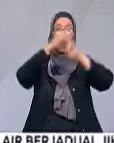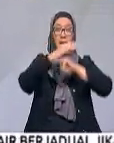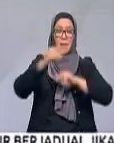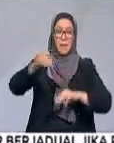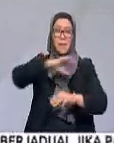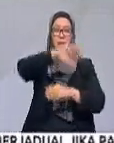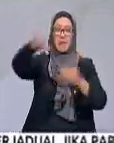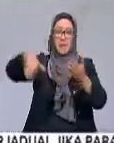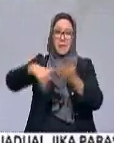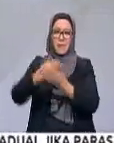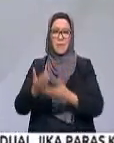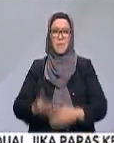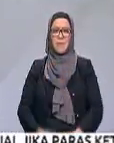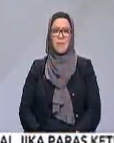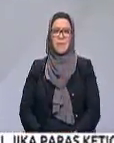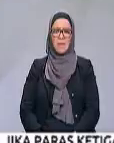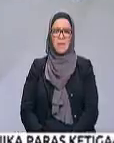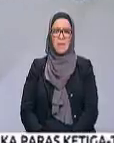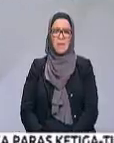semualah.